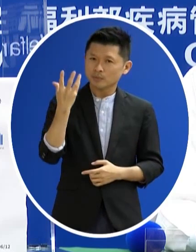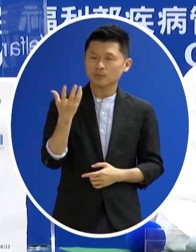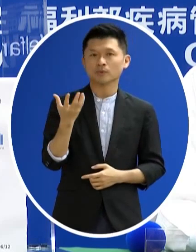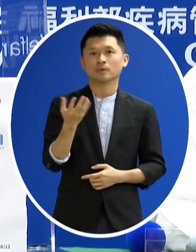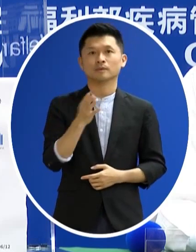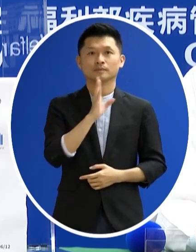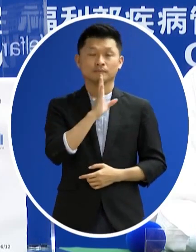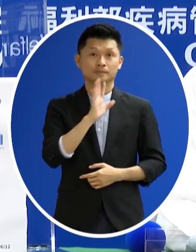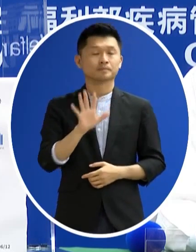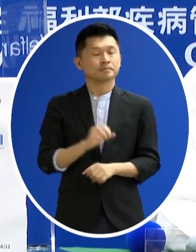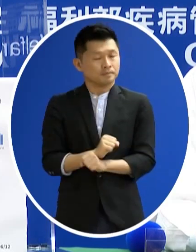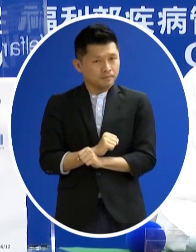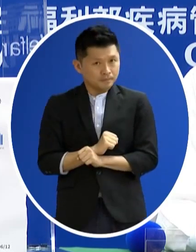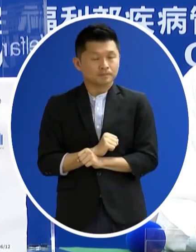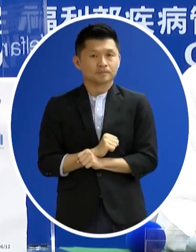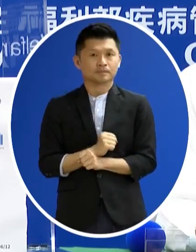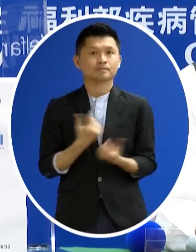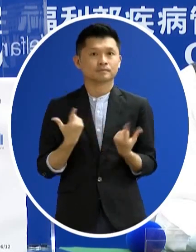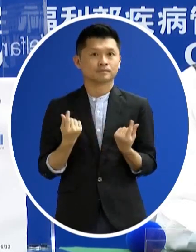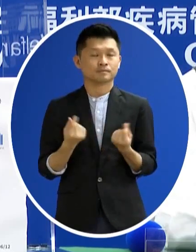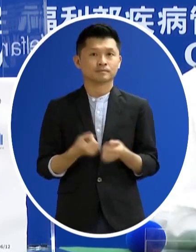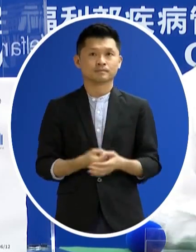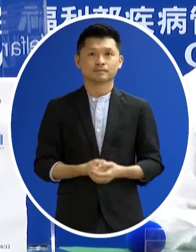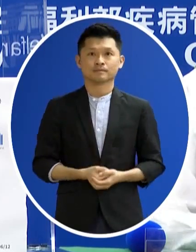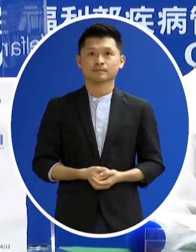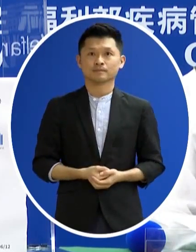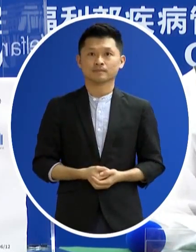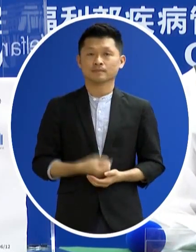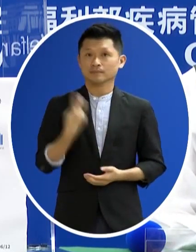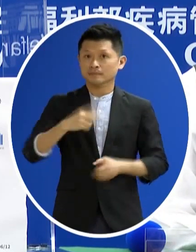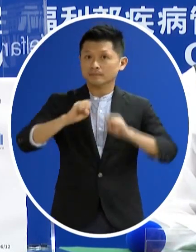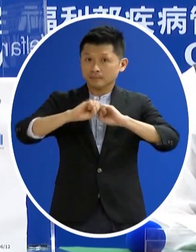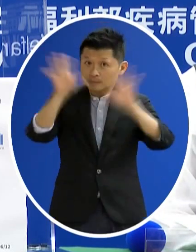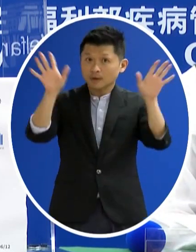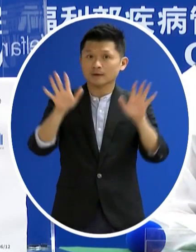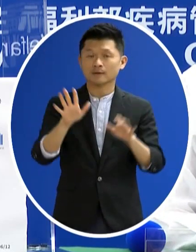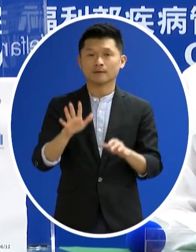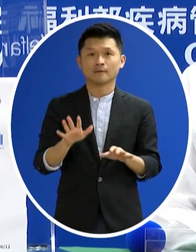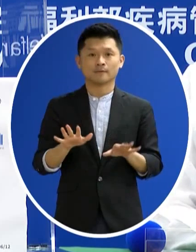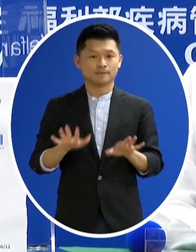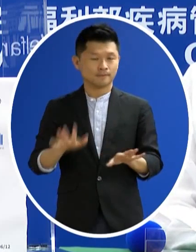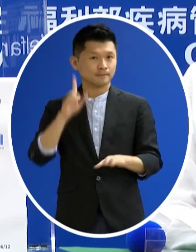要非常的谨慎以对。那尤其还是要再呼吁这几天